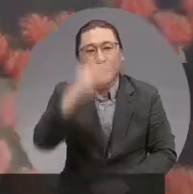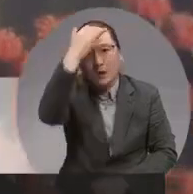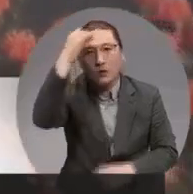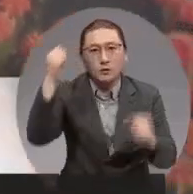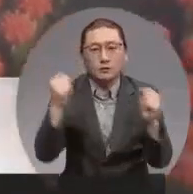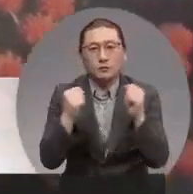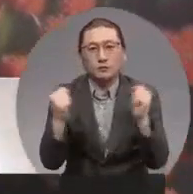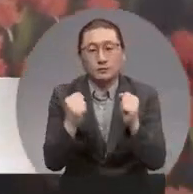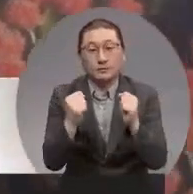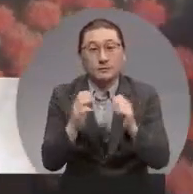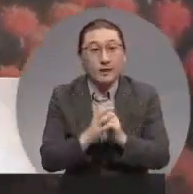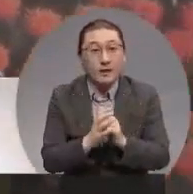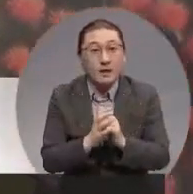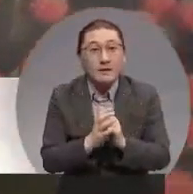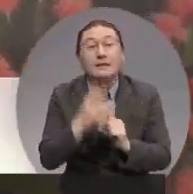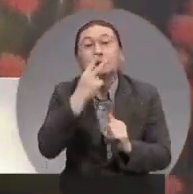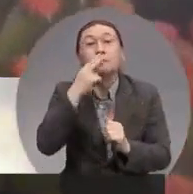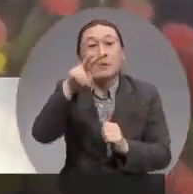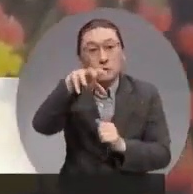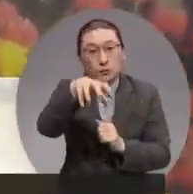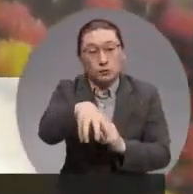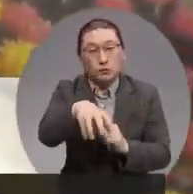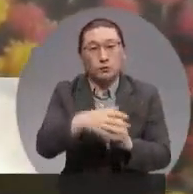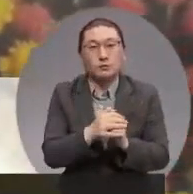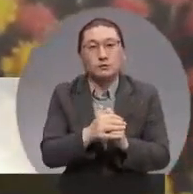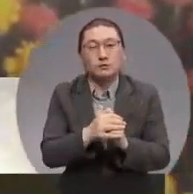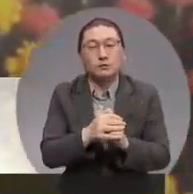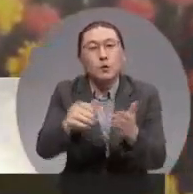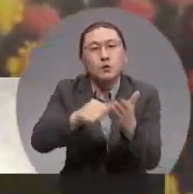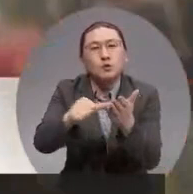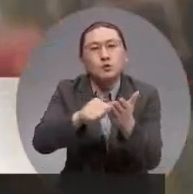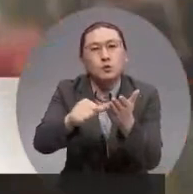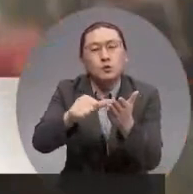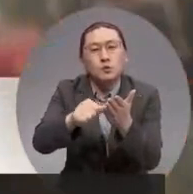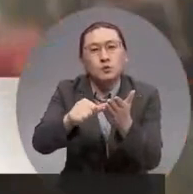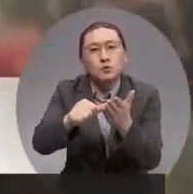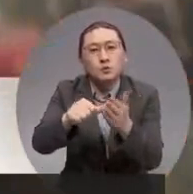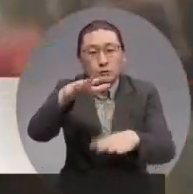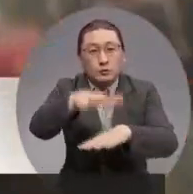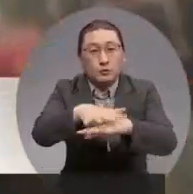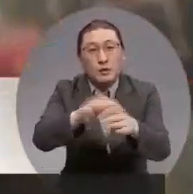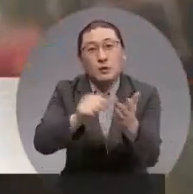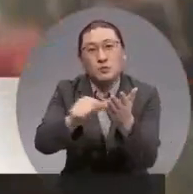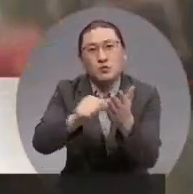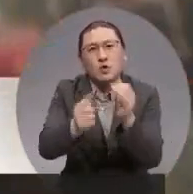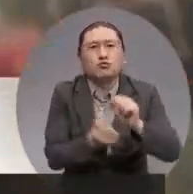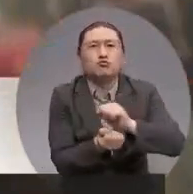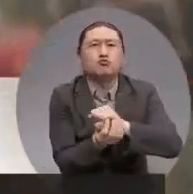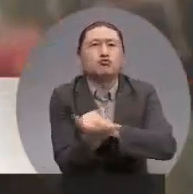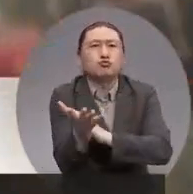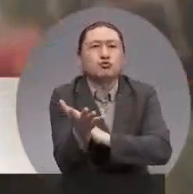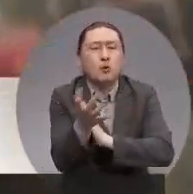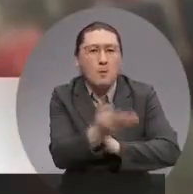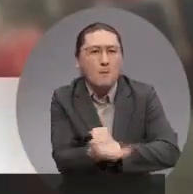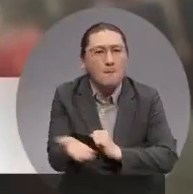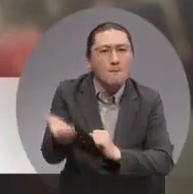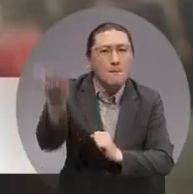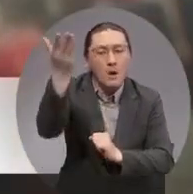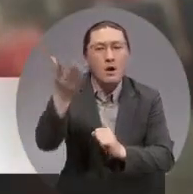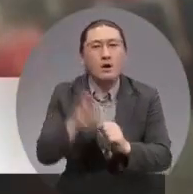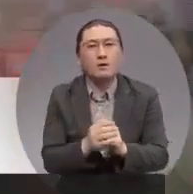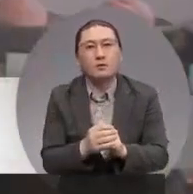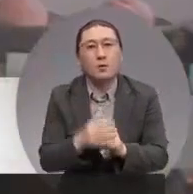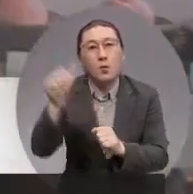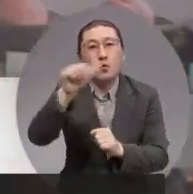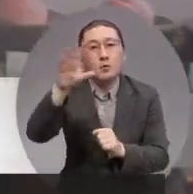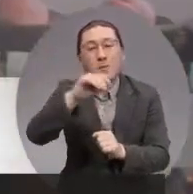충북의 대표적 공업군으로 알려진 음성군이 농특상품 수출의 눈에 띄는 성과를 내고 있습니다 지난 상반기에만